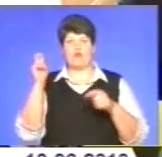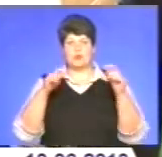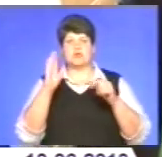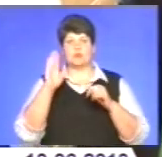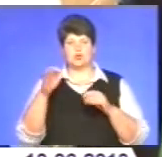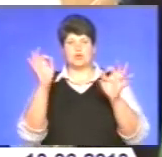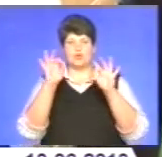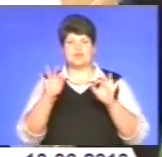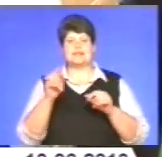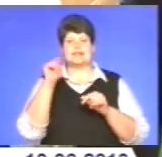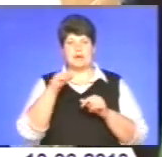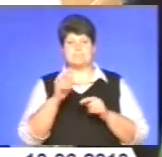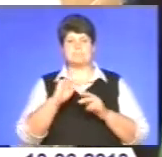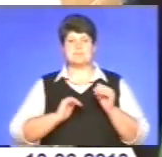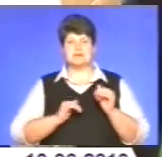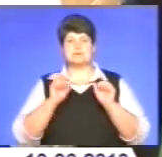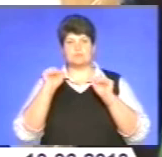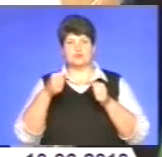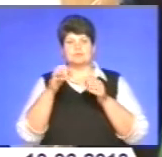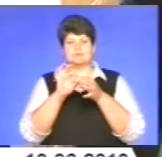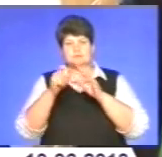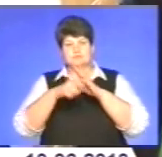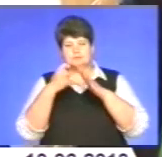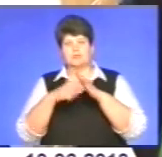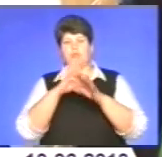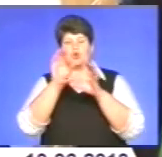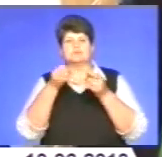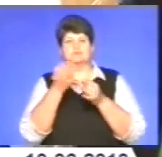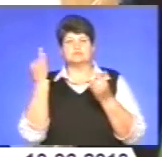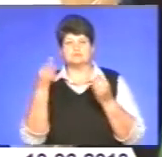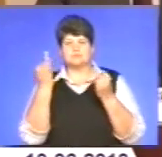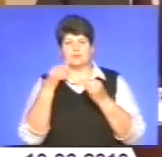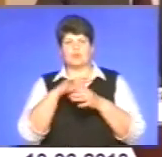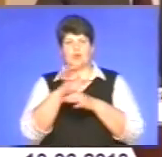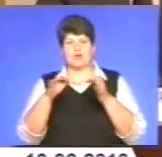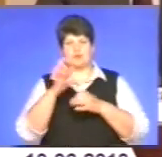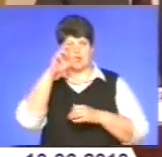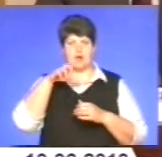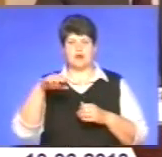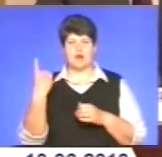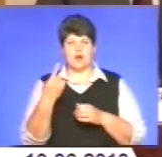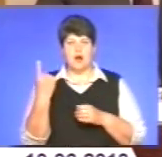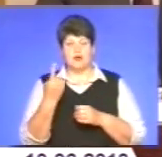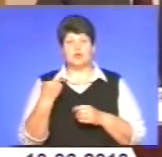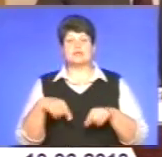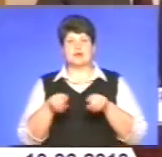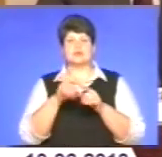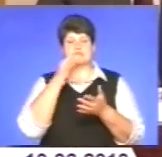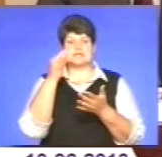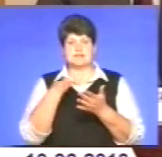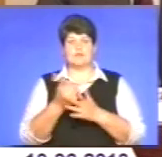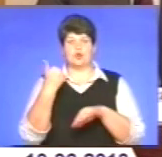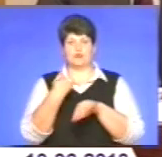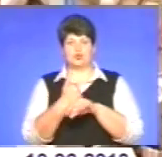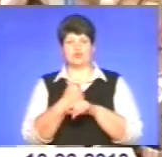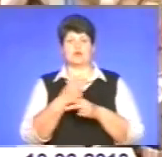і підприємці Чехії зможуть детально дізнатися про найпривабливіші проекти краю. Валентин Хоптян також наголосив, що головною економічною перевагою